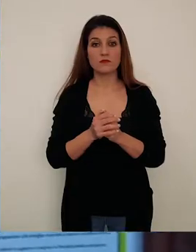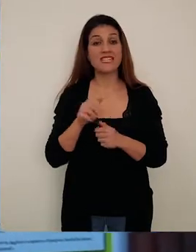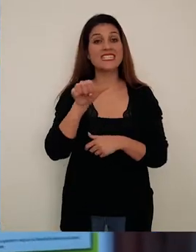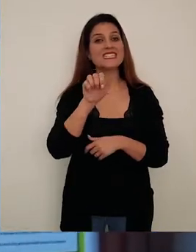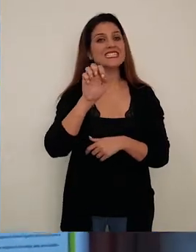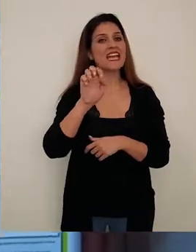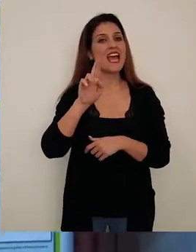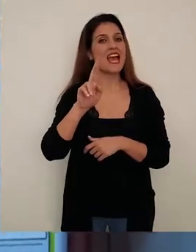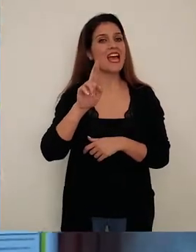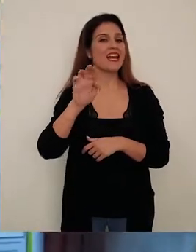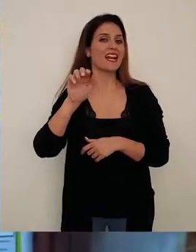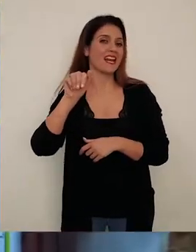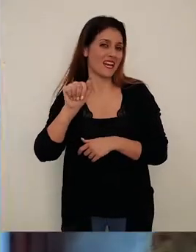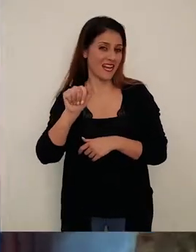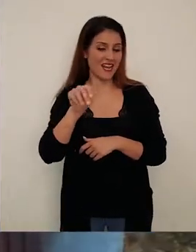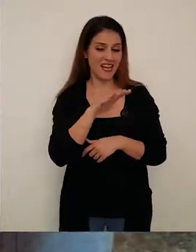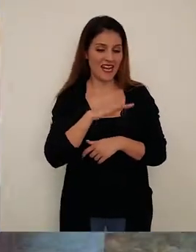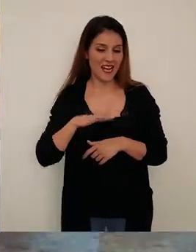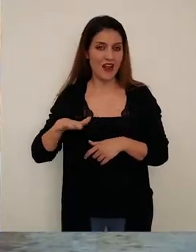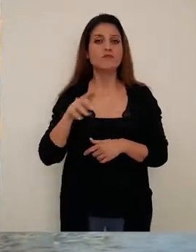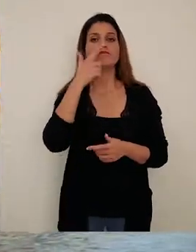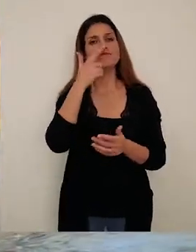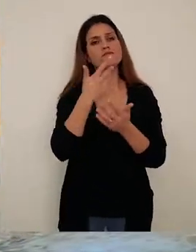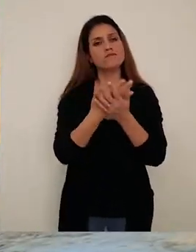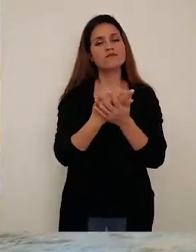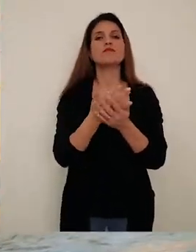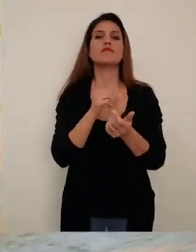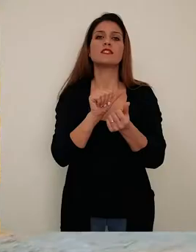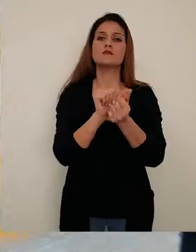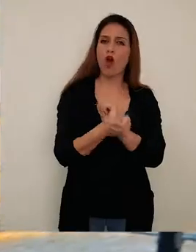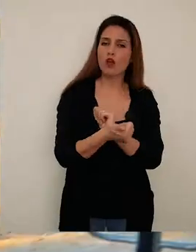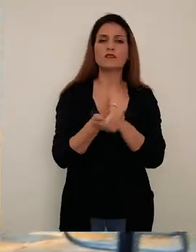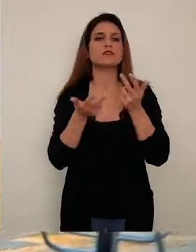Le serre, così comunemente conosciute, sono anche luogo di sport e di relax.